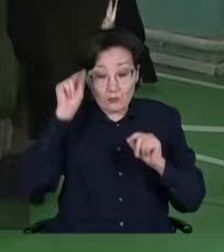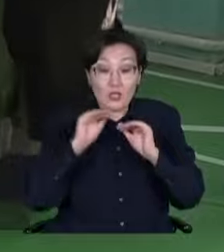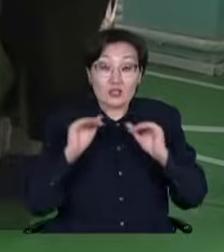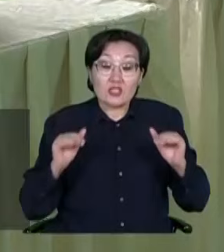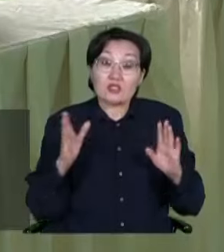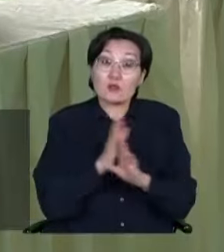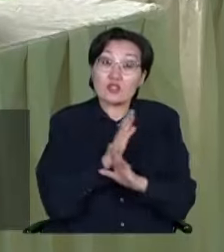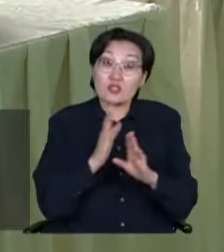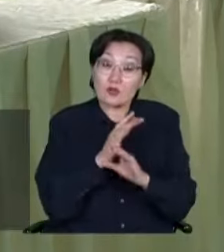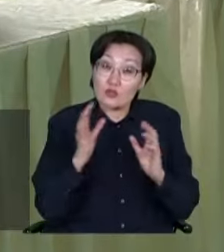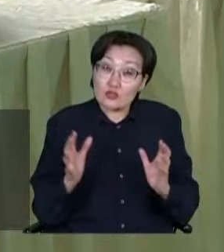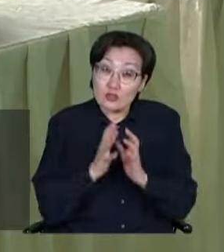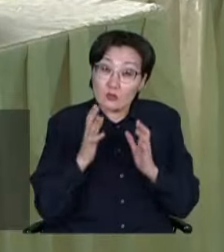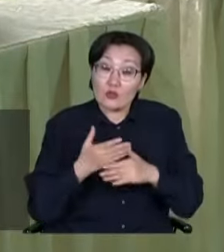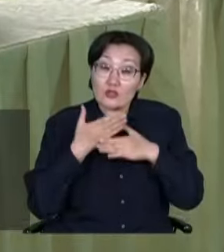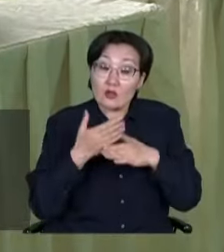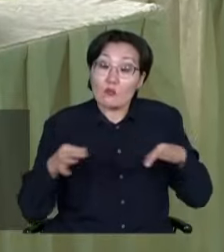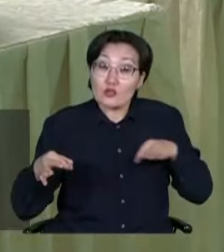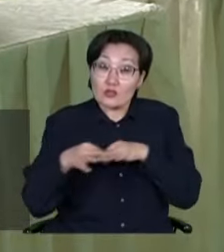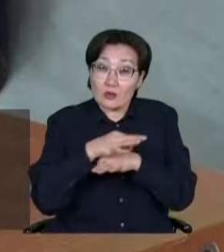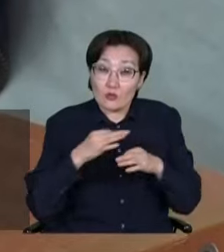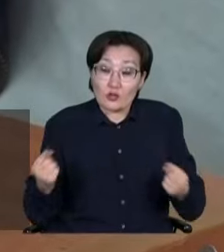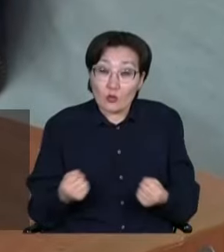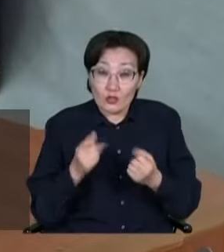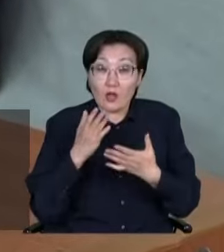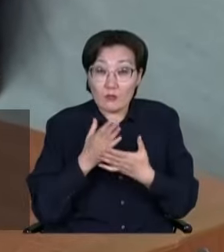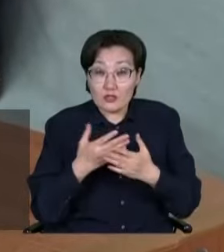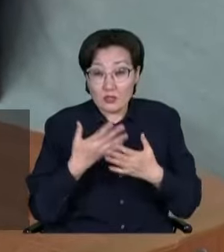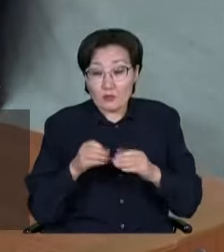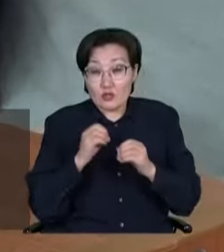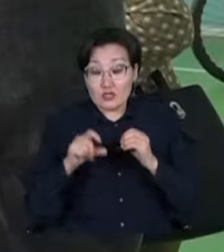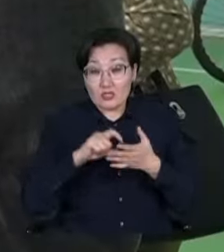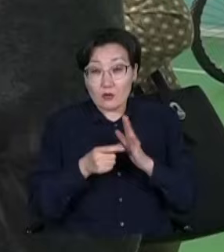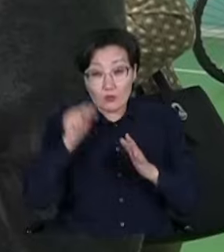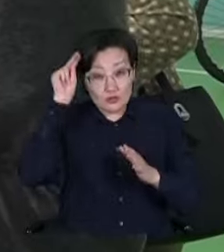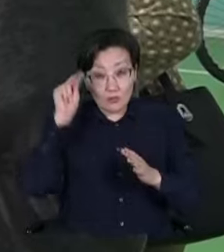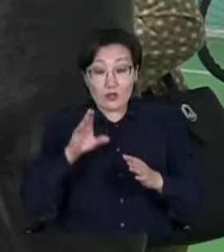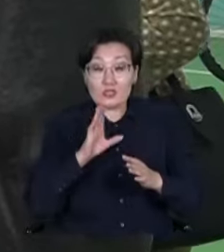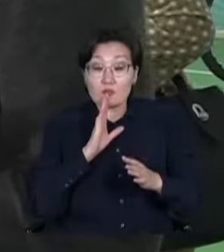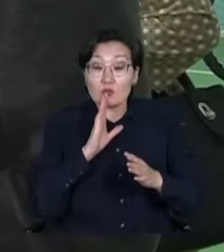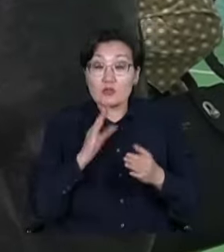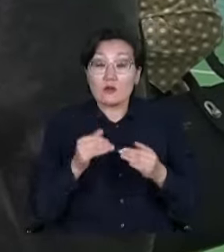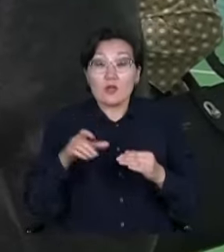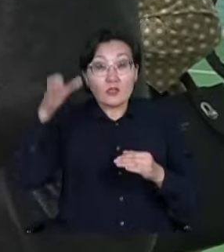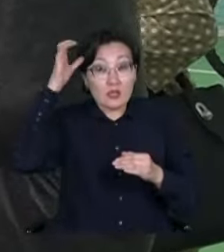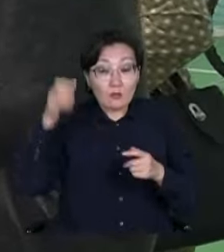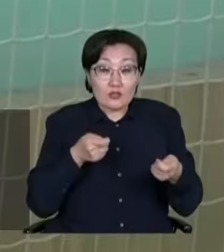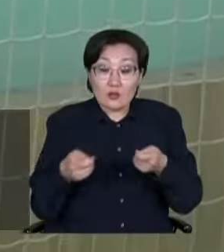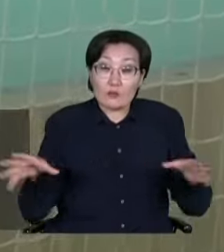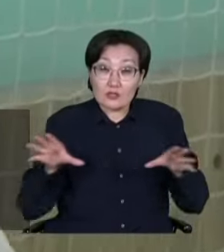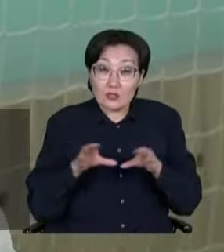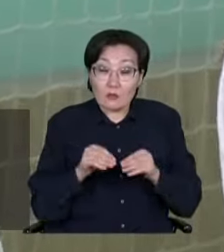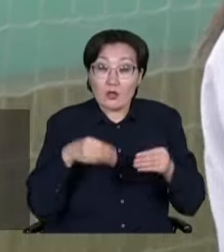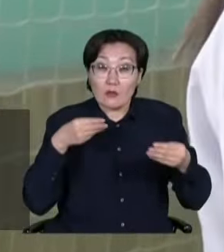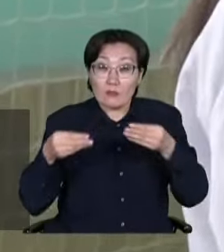оқушылардың экологияны қорғауға үлес қосар жобаларына қолдау жасалған. Мәселен, 10-шы сынып оқушысы Мөлдір Бердіғани ғылыми жетекшісімен бірге